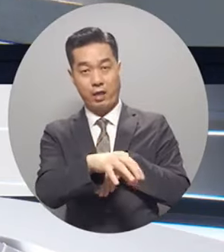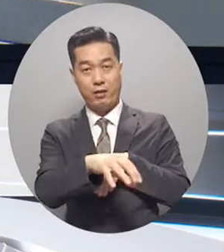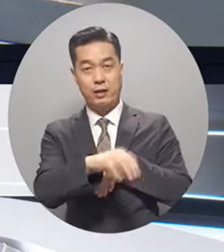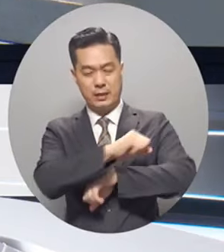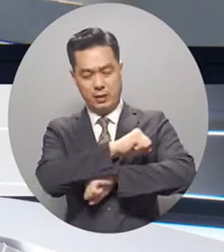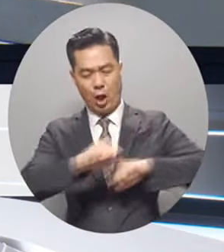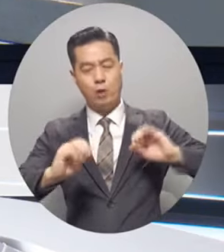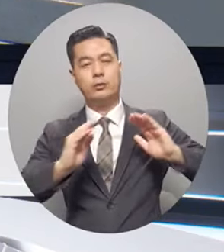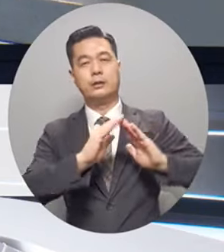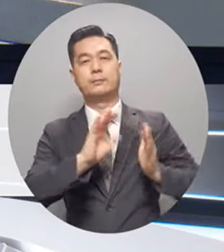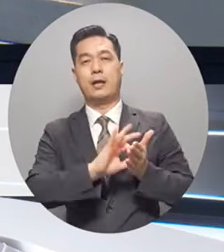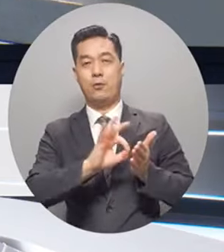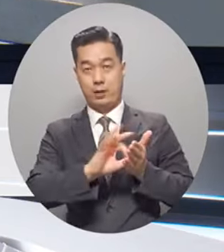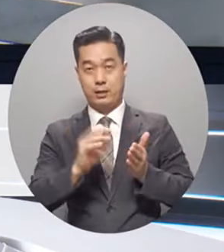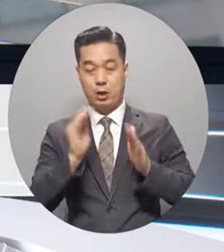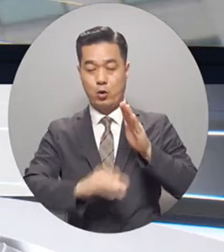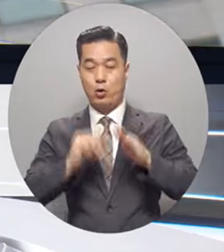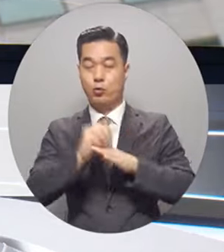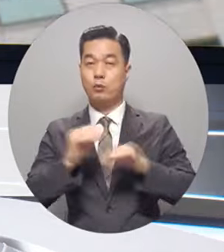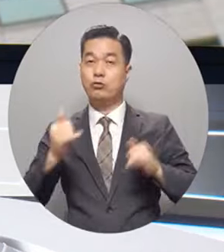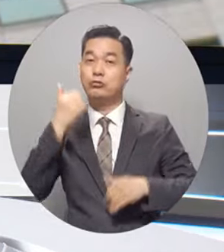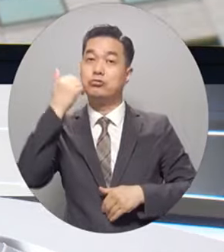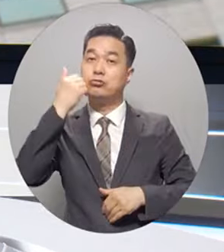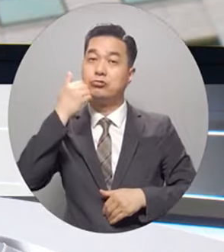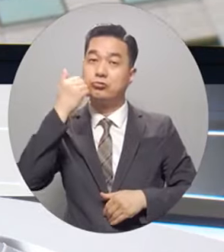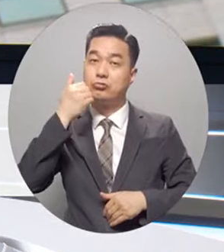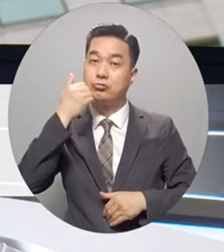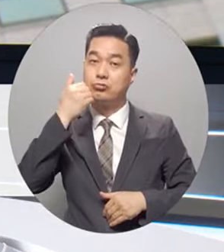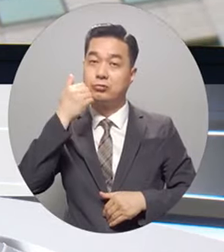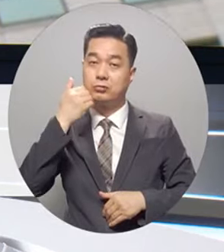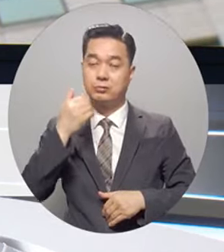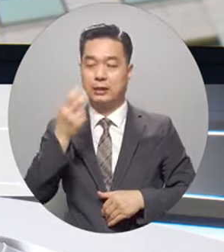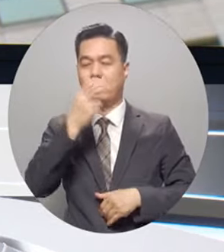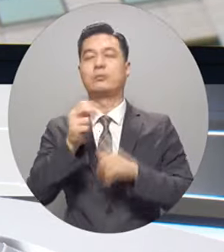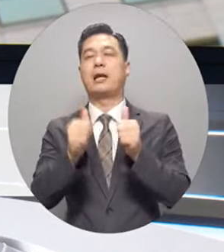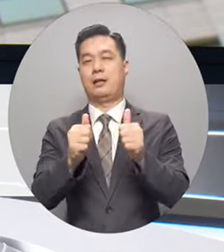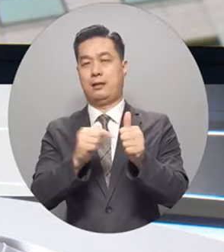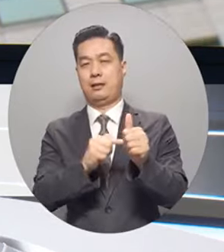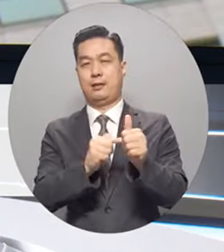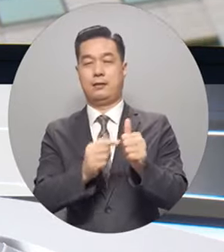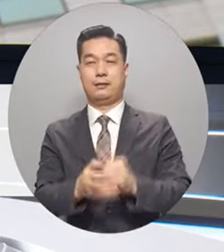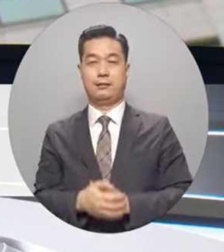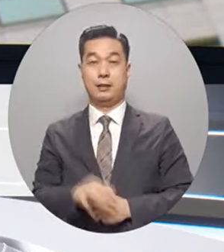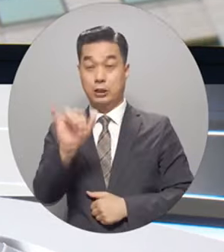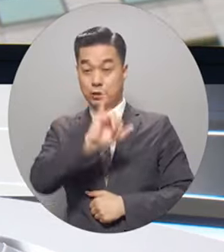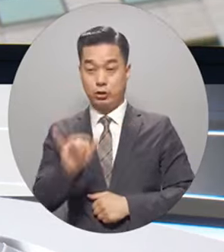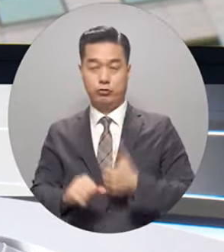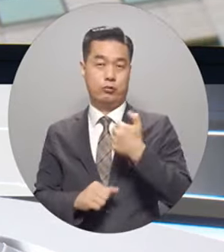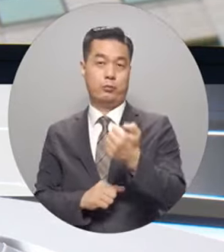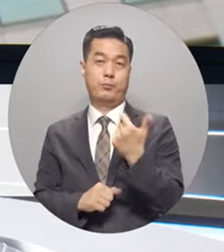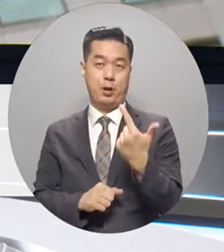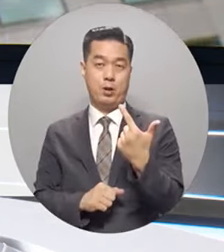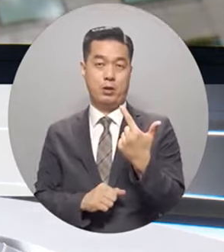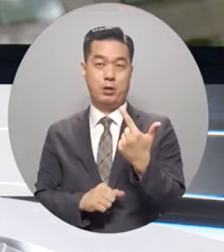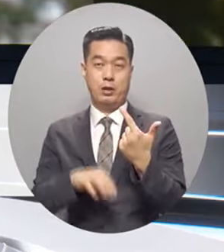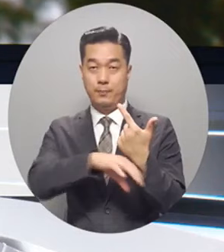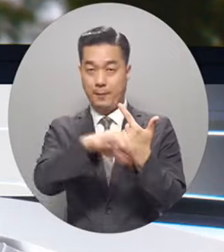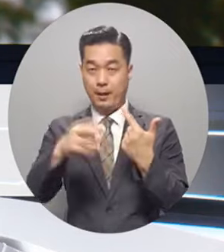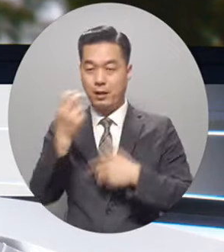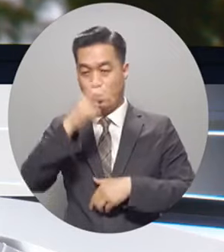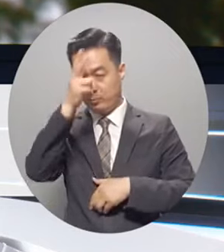공무원들이 있습니다 어떤 공무원들 이까 바로 검사들입니다 전국 신여 개 검찰청 기관장